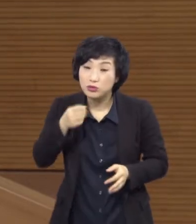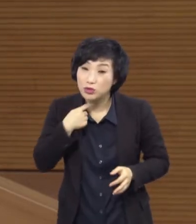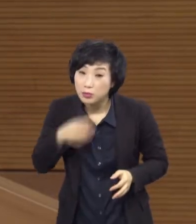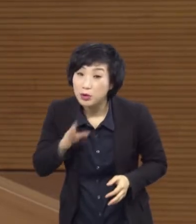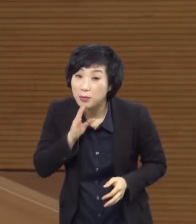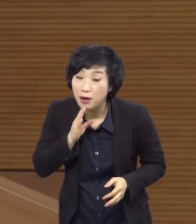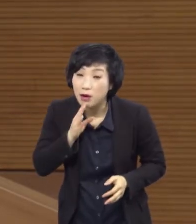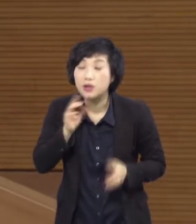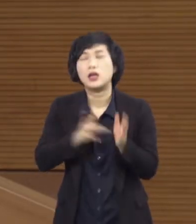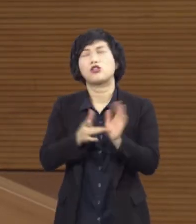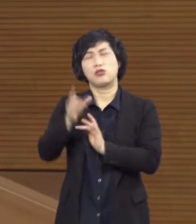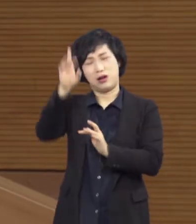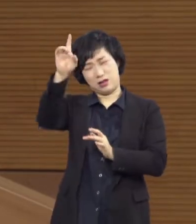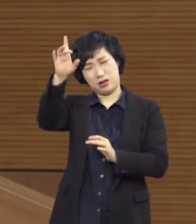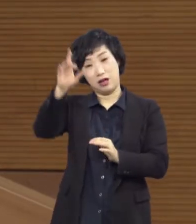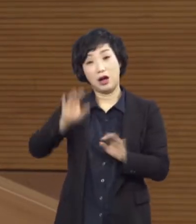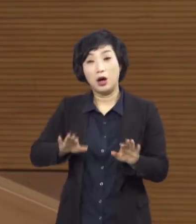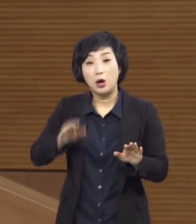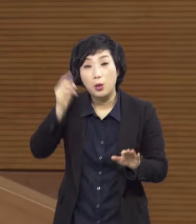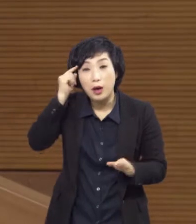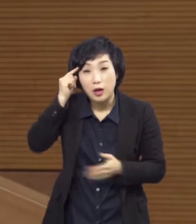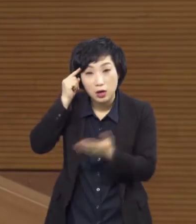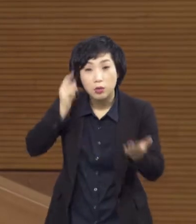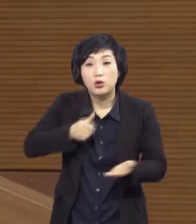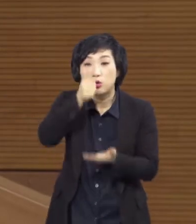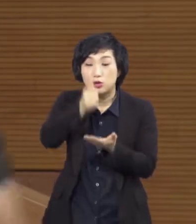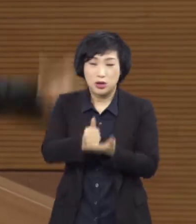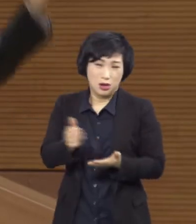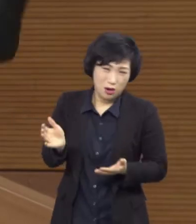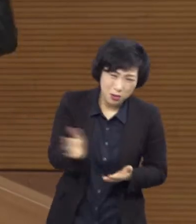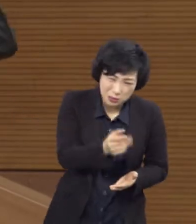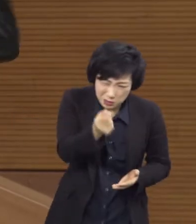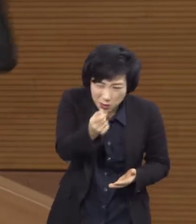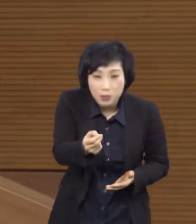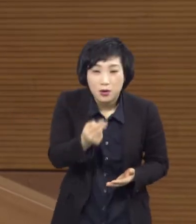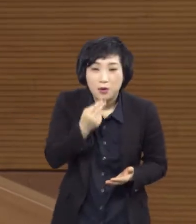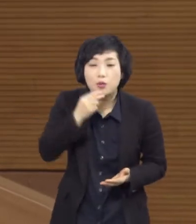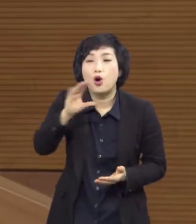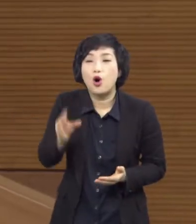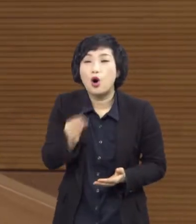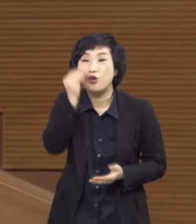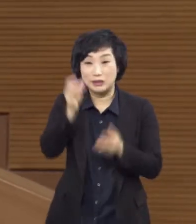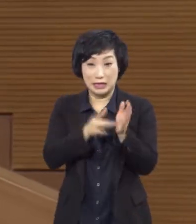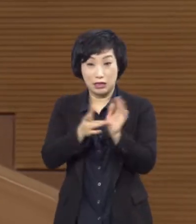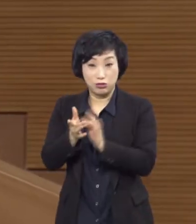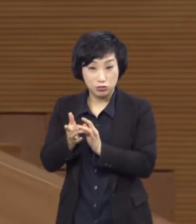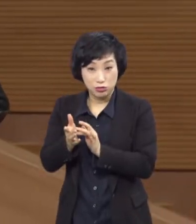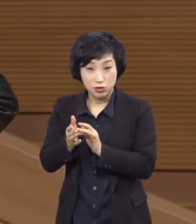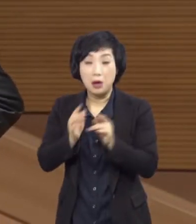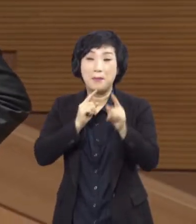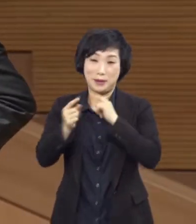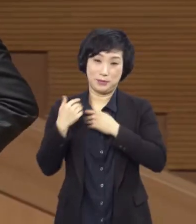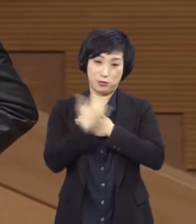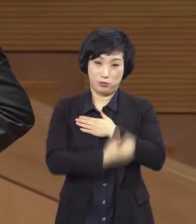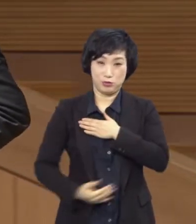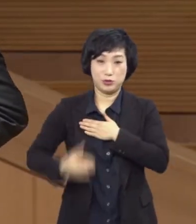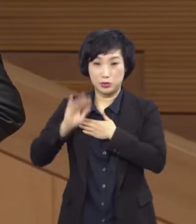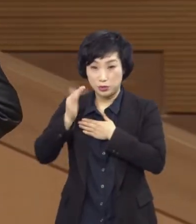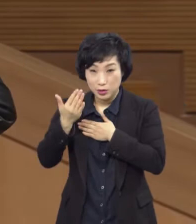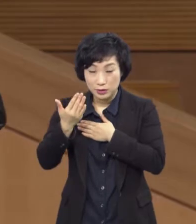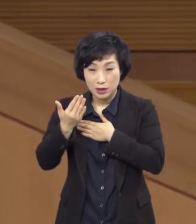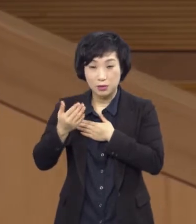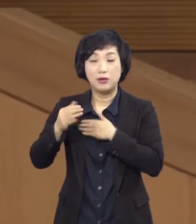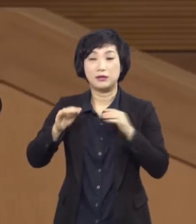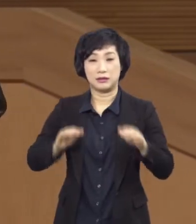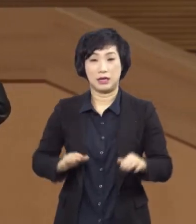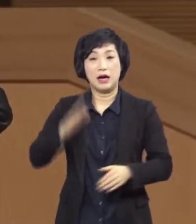분이 죄가 전혀 없는 거룩한 분이 말씀이 육신이 되어 그래서